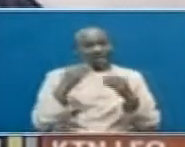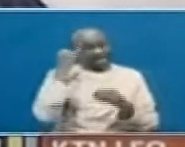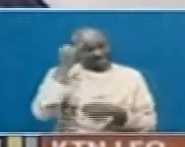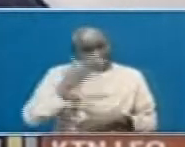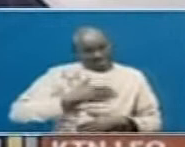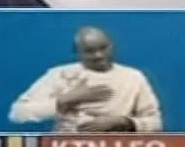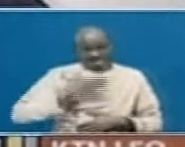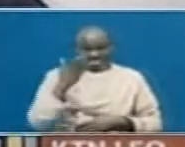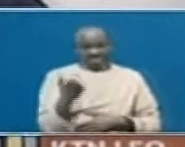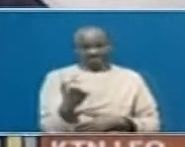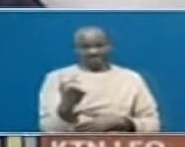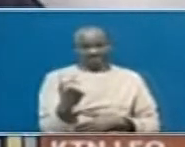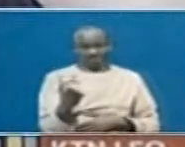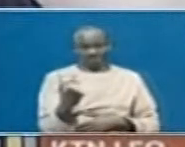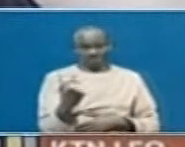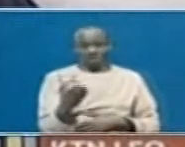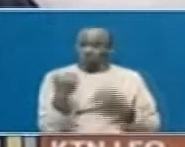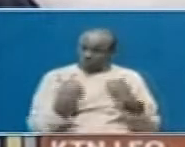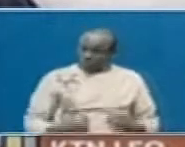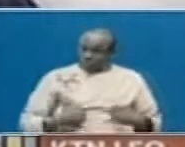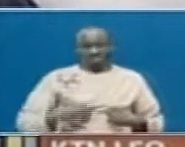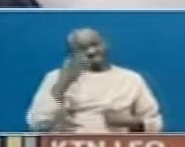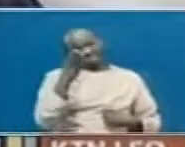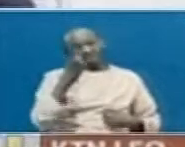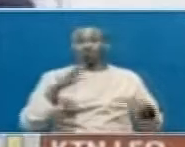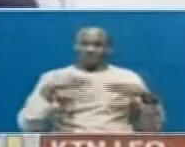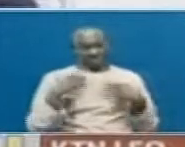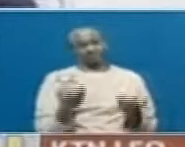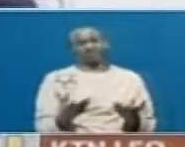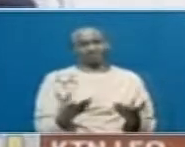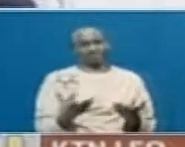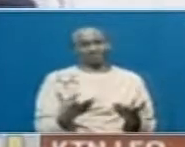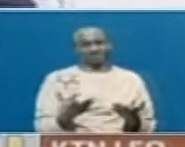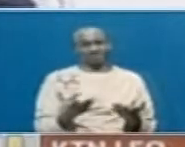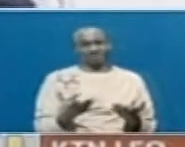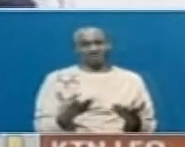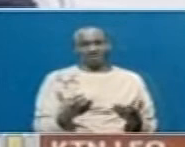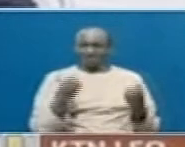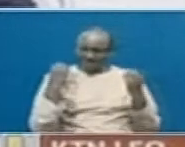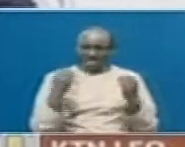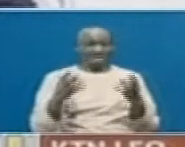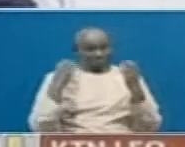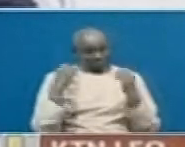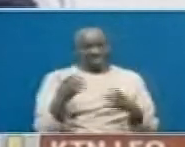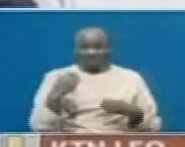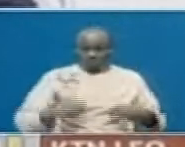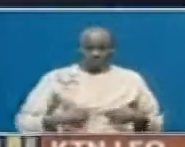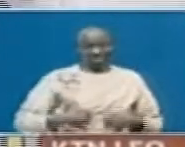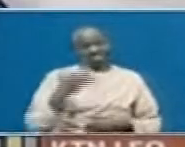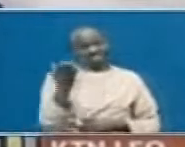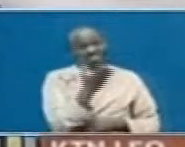hili. Naam. Hasa kwa vijana kuyapokea. Naam. Kuna wengi baadhi ya vijana